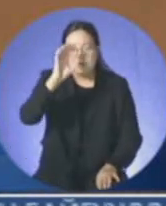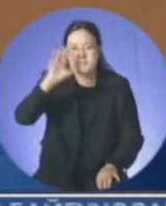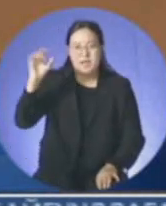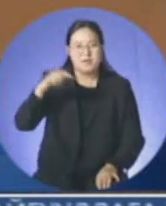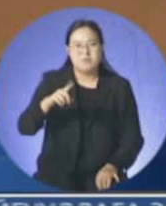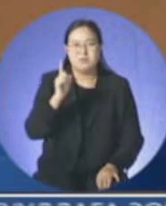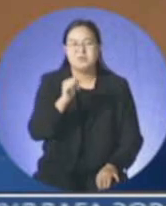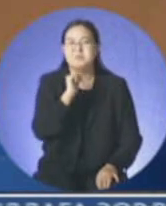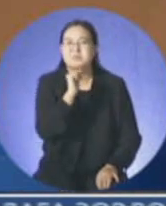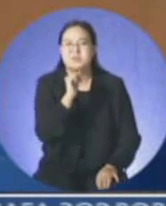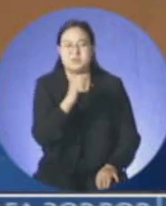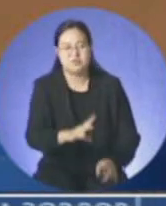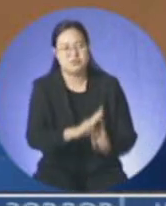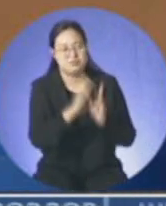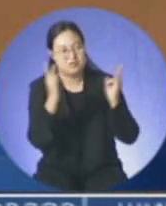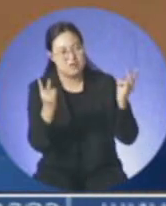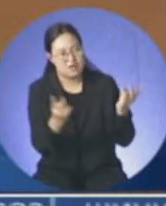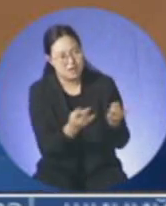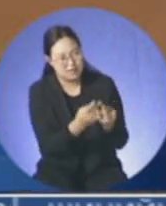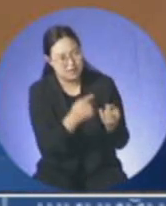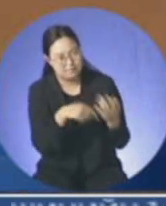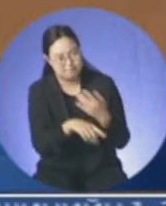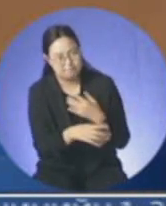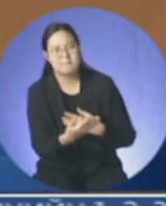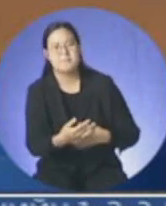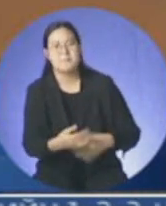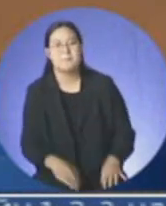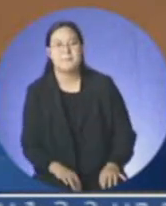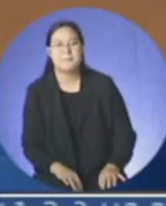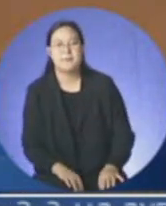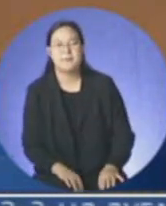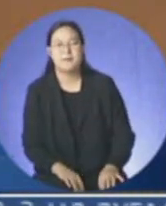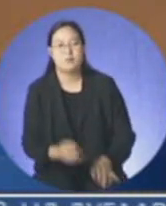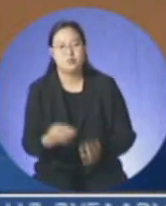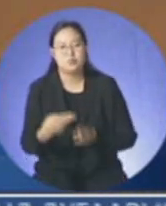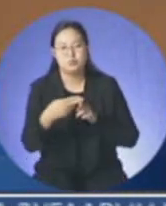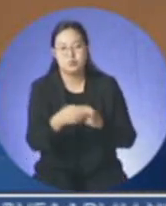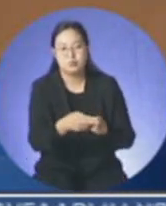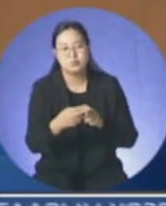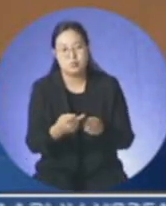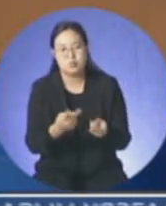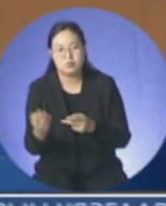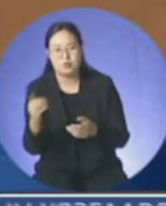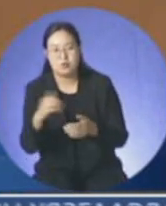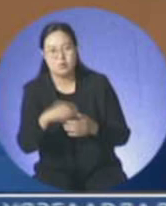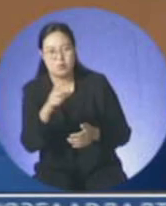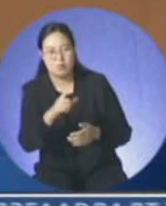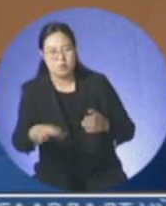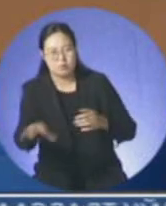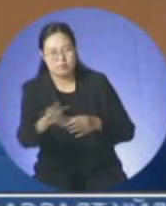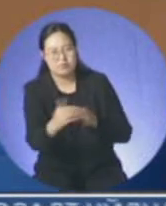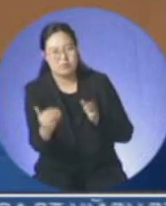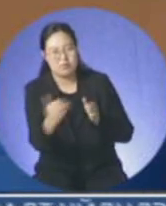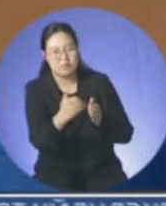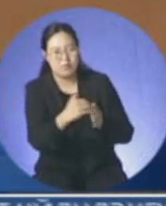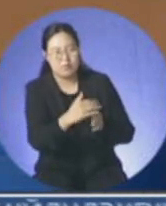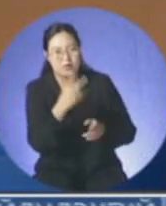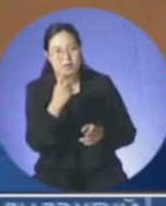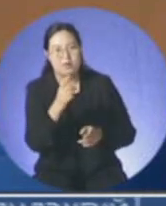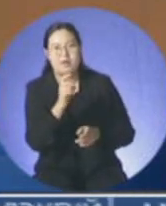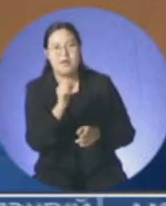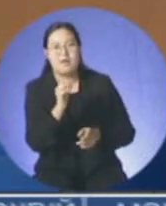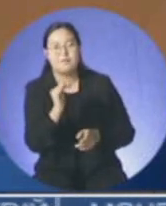биш. Нийгмийн уул эргэн тойрны нийгмийн үйлчлэл үйлчлэгэнд оролцсон бүх хүний хувь нэмэр орж ийж энэ